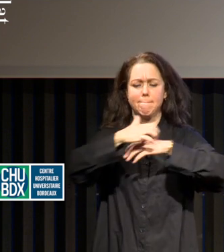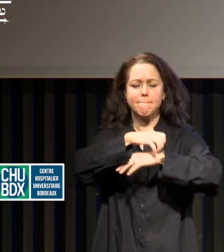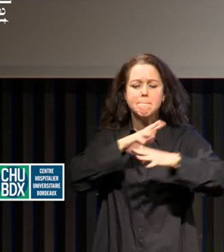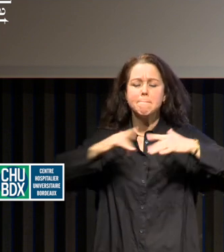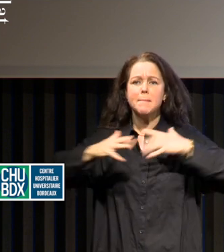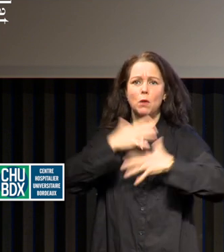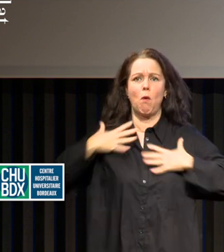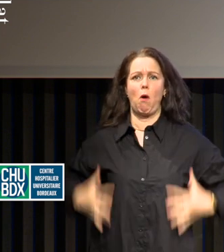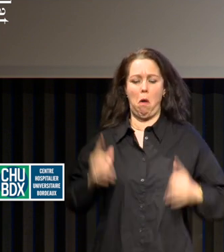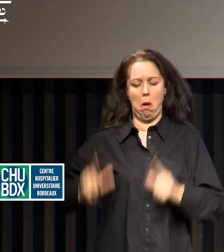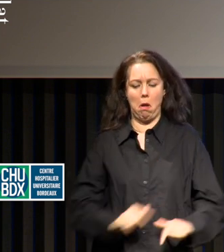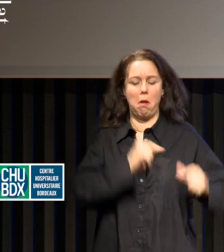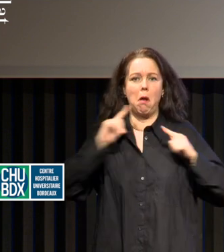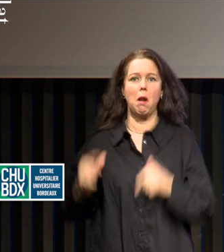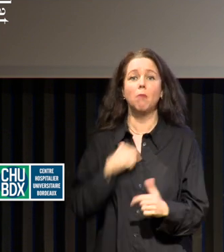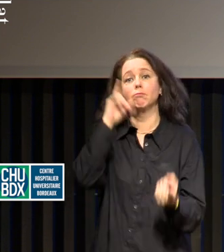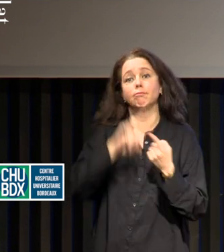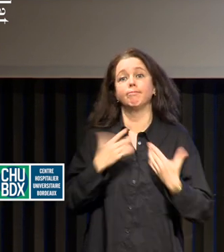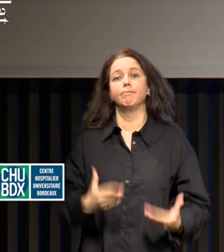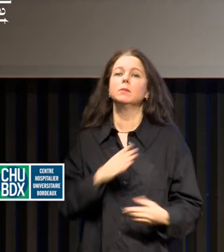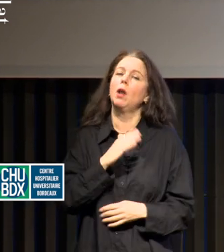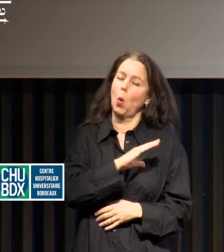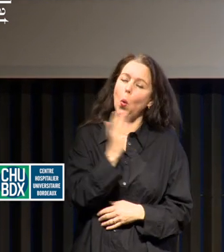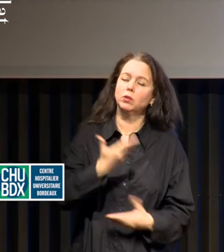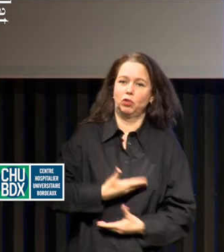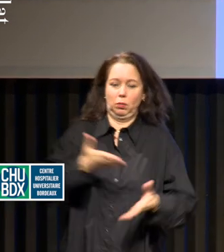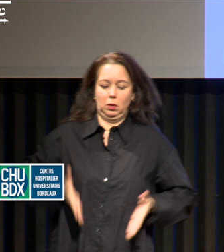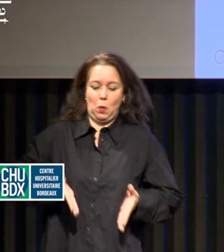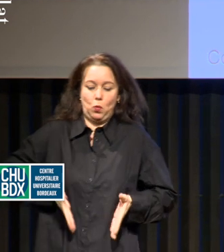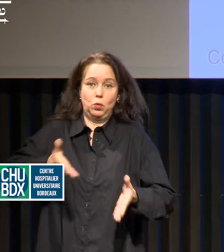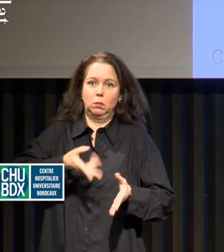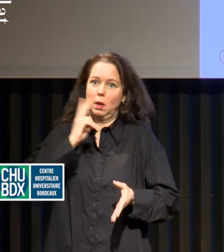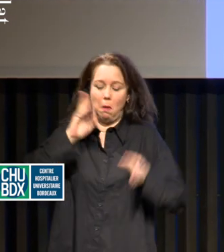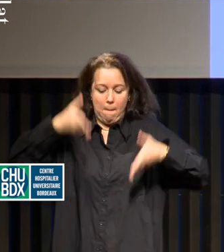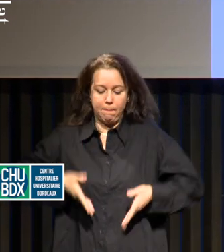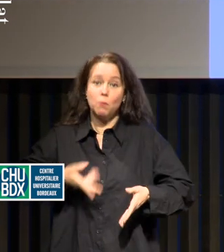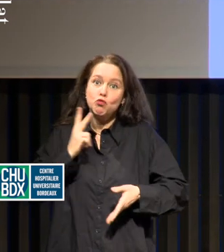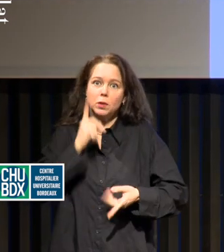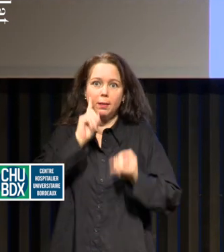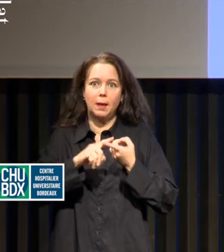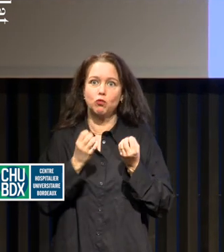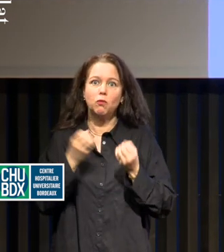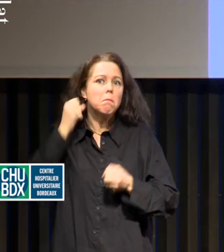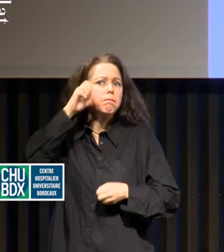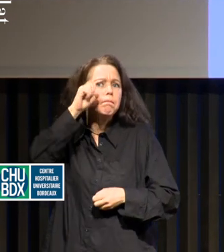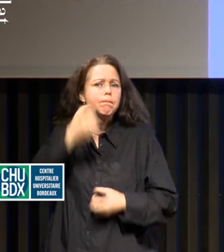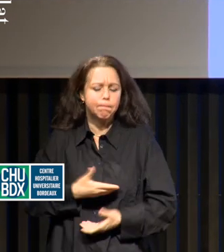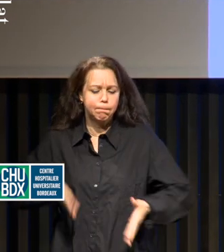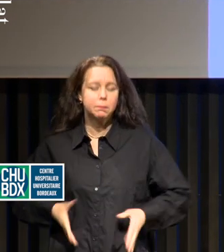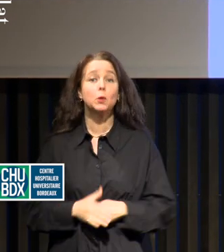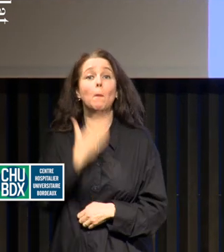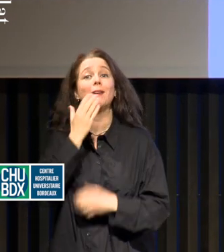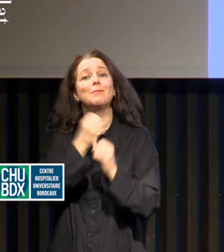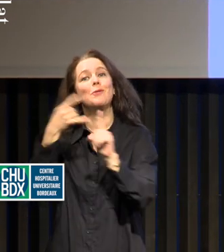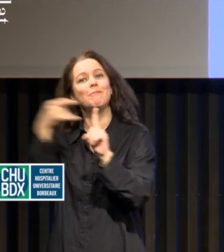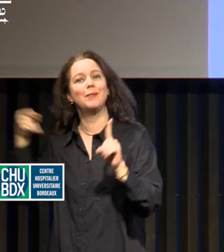d'actualité, même s'il y a d'autres micro-organismes que le microbiote intestinal dont on parle beaucoup actuellement. Donc je remercie infiniment la librairie Mola pour son accueil. Et